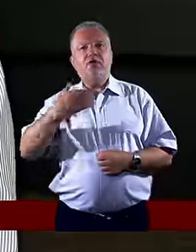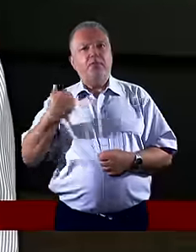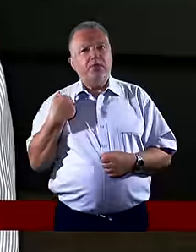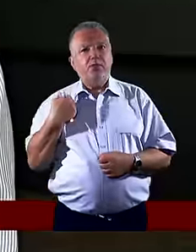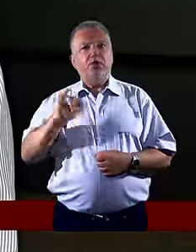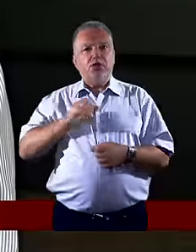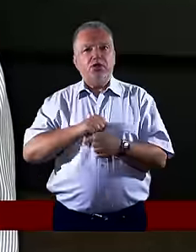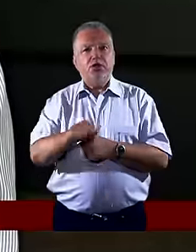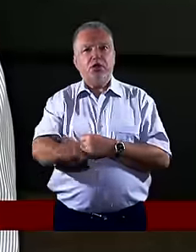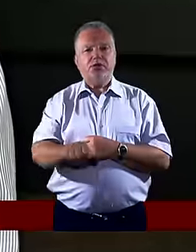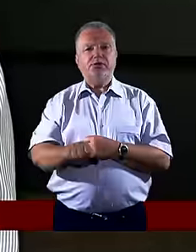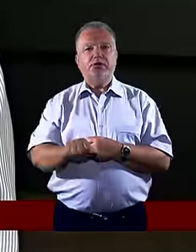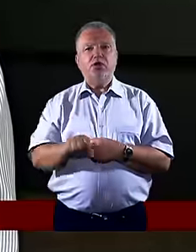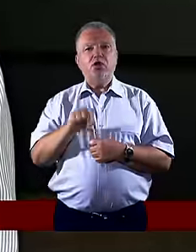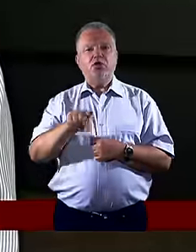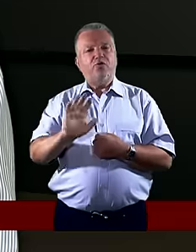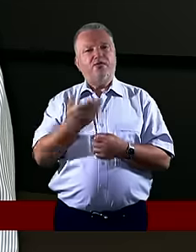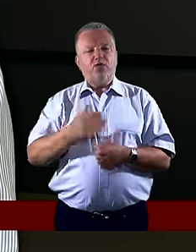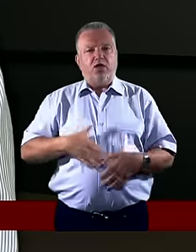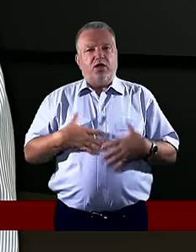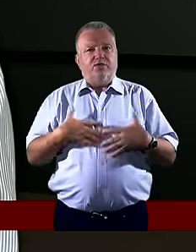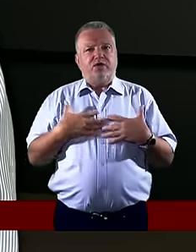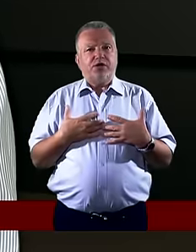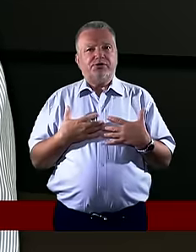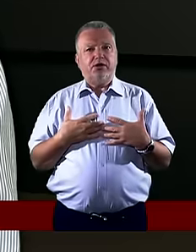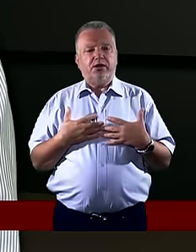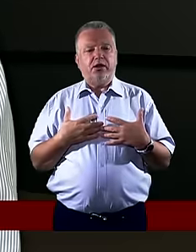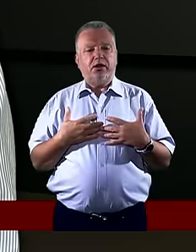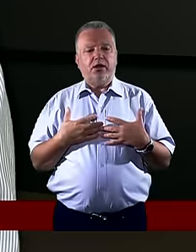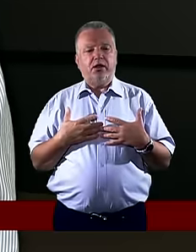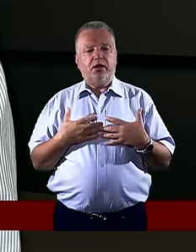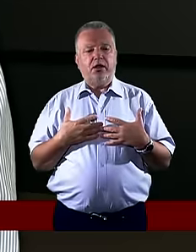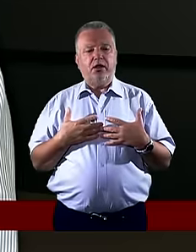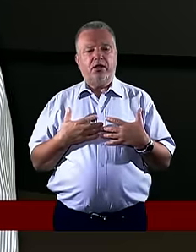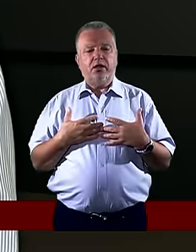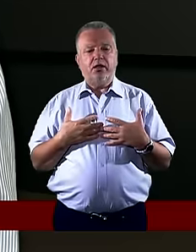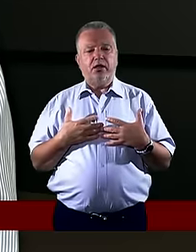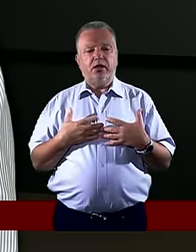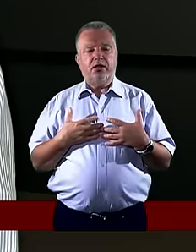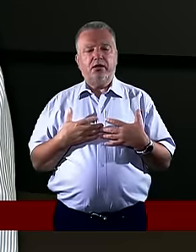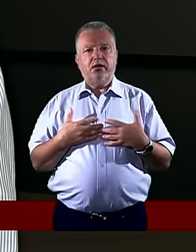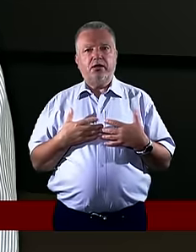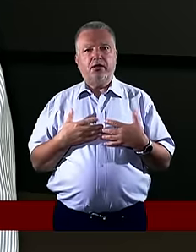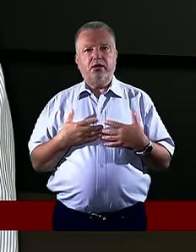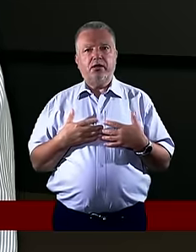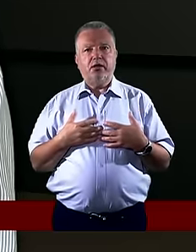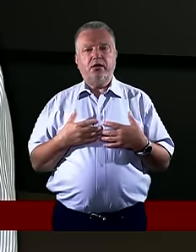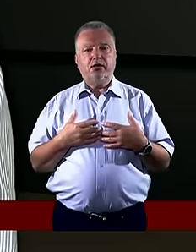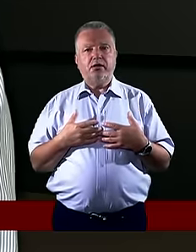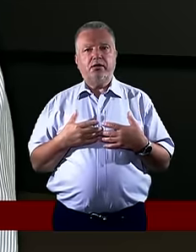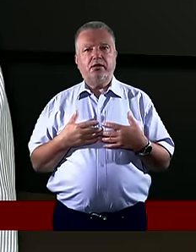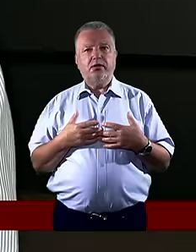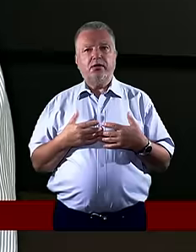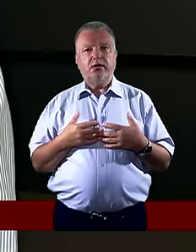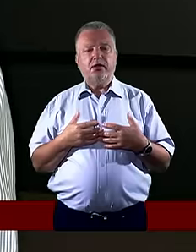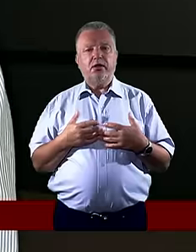jest. I to takie wrażenie wywołuje, no akurat myślę tutaj o historii opisanej w 26